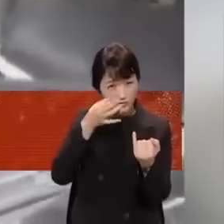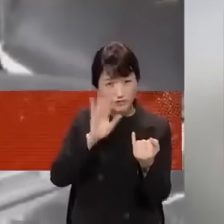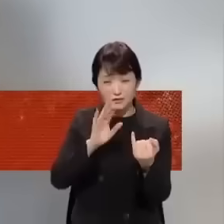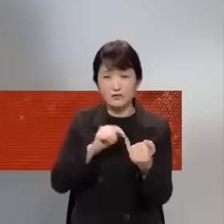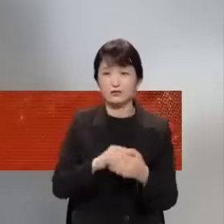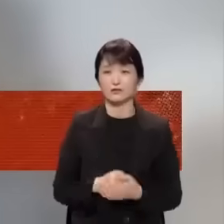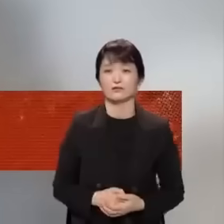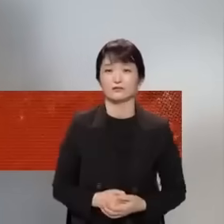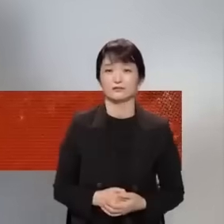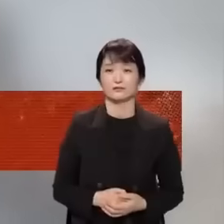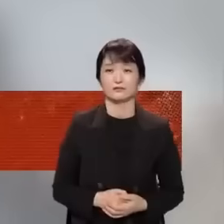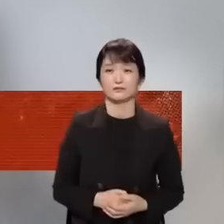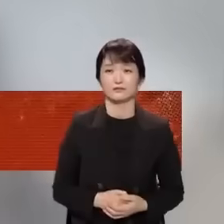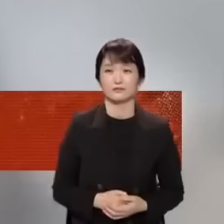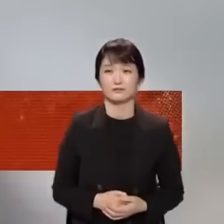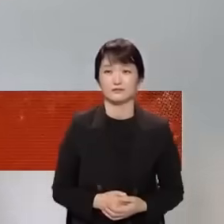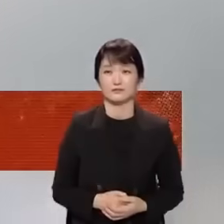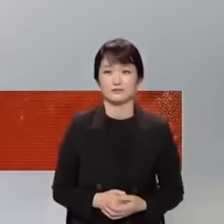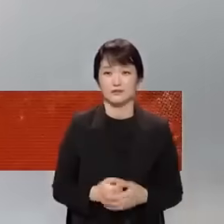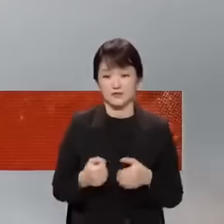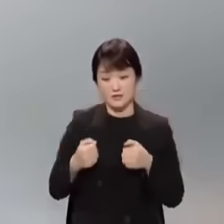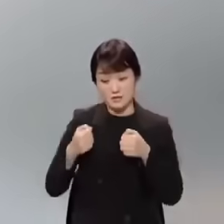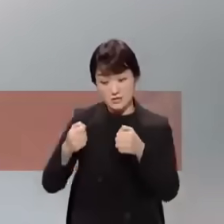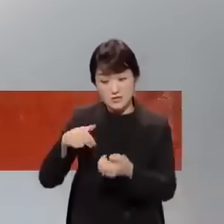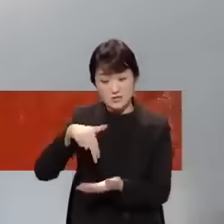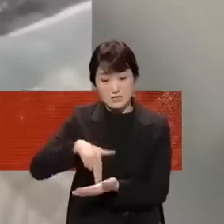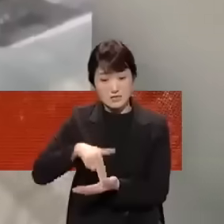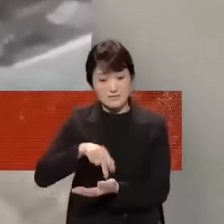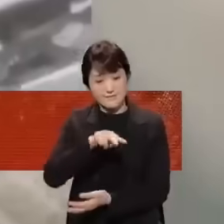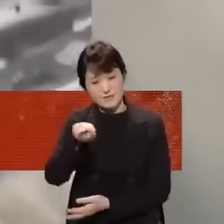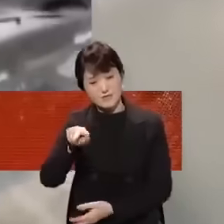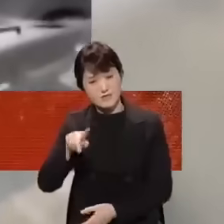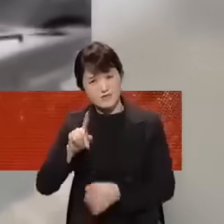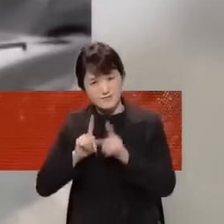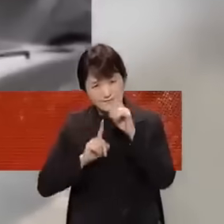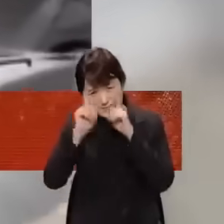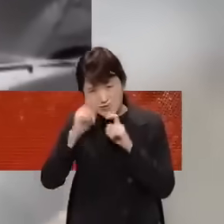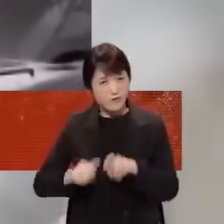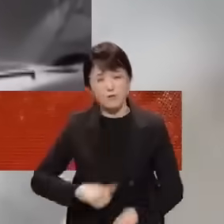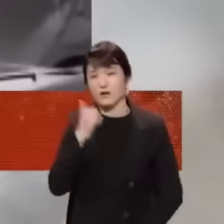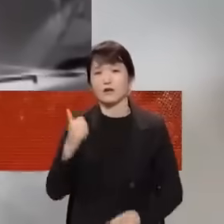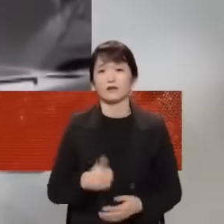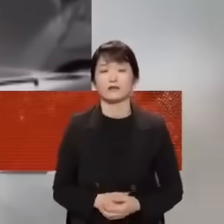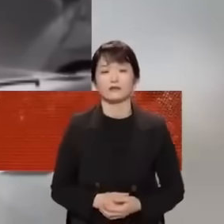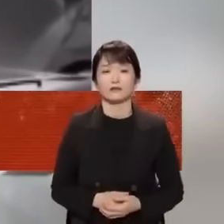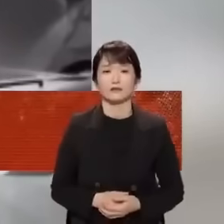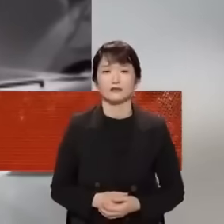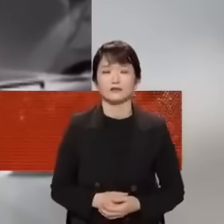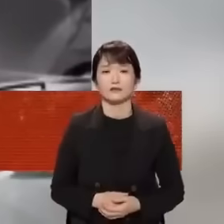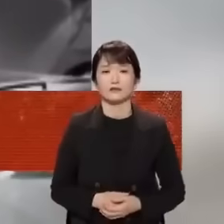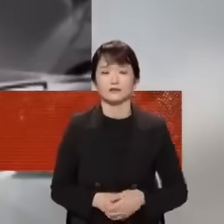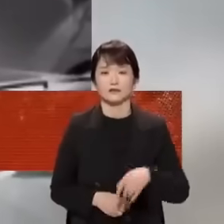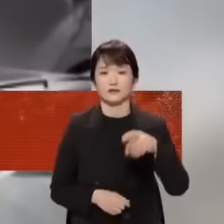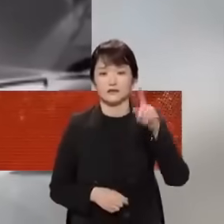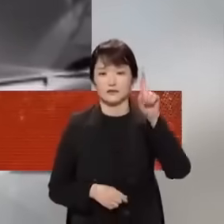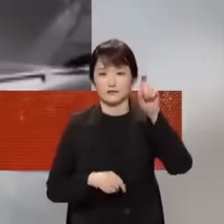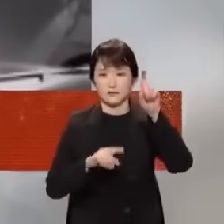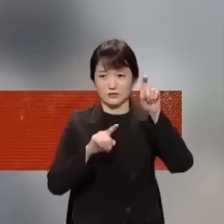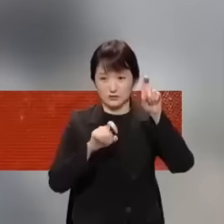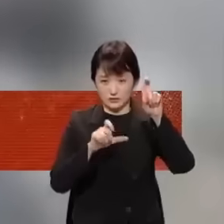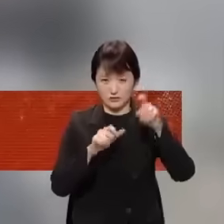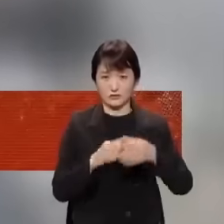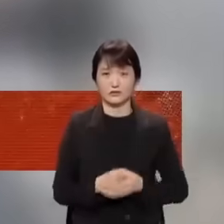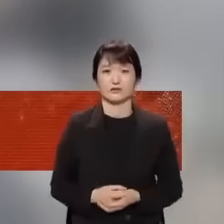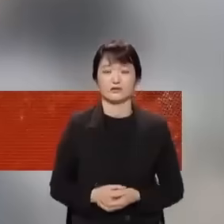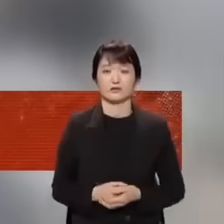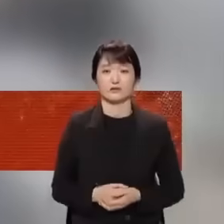진짜. 정말 어찌 보면 운전하는 입장에서 짜증나는 상황입니다. 지난 12월 10일 오후 5시경 인천 부평의 한